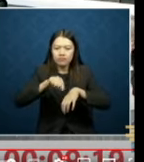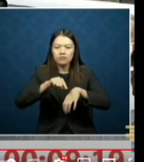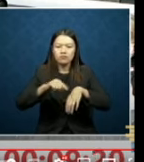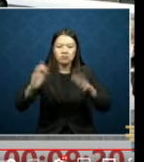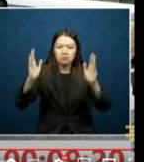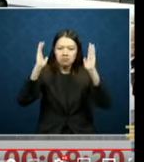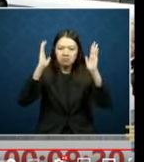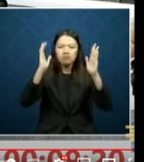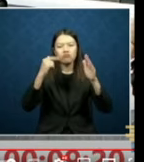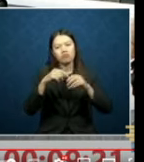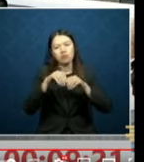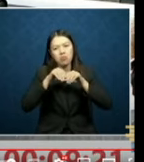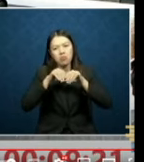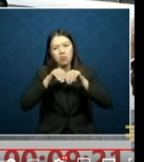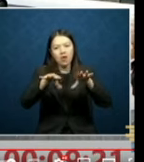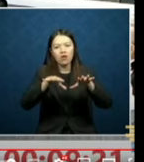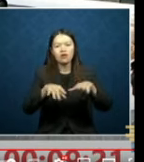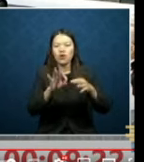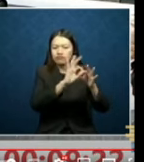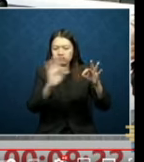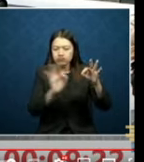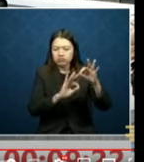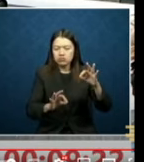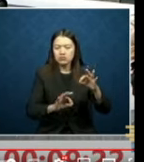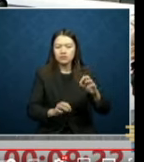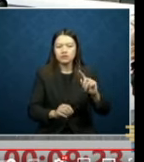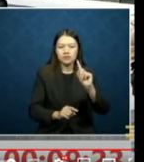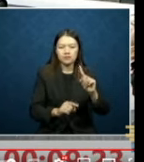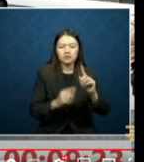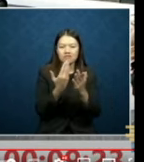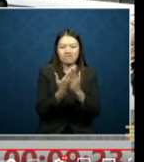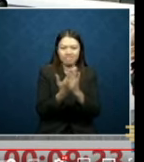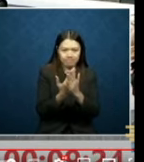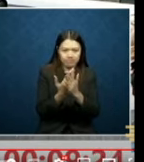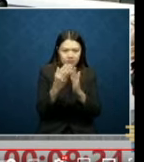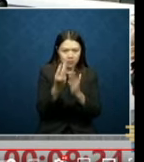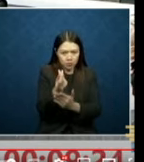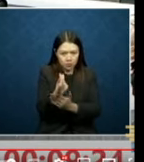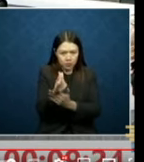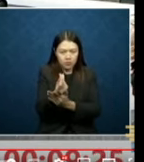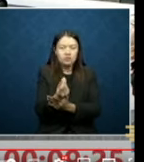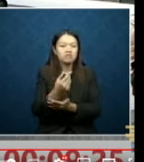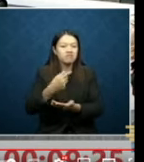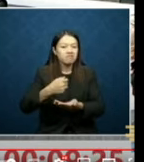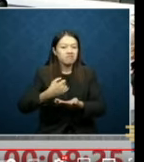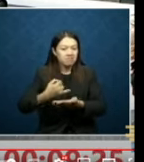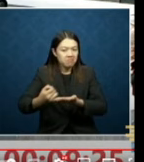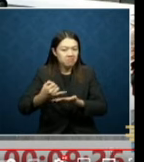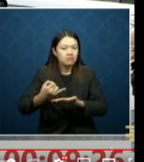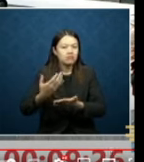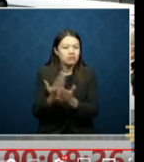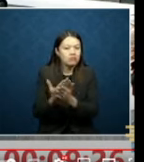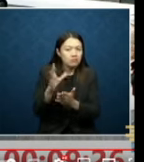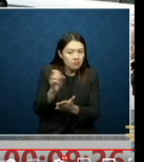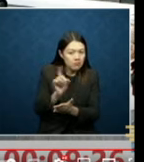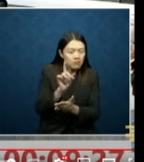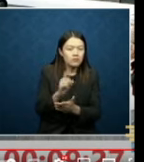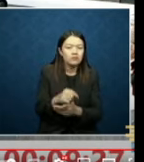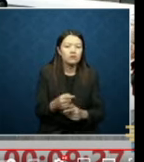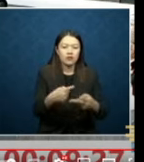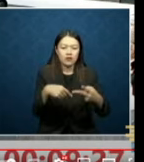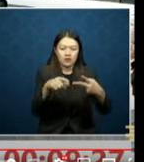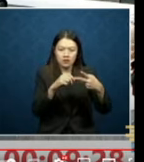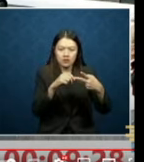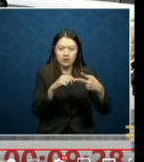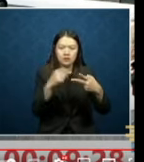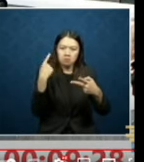ษณานโยบายนั้นอย่างน้อยต้องมีรายละเอียด 1. วงเงินที่ต้องใช้และที่มาของเงิน 2. ความคุ้ม